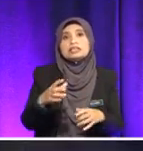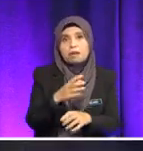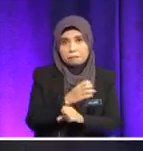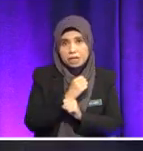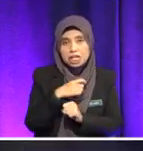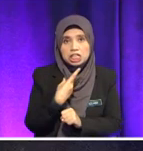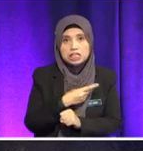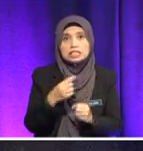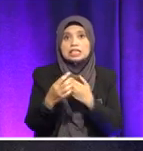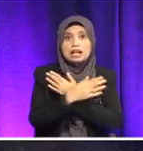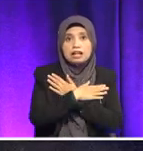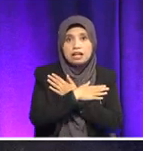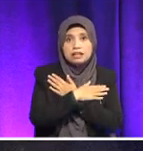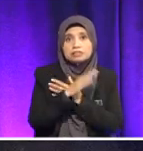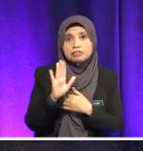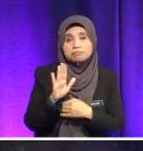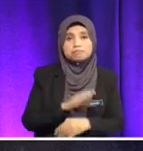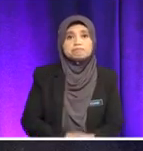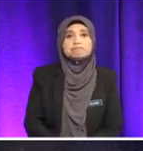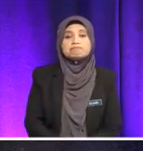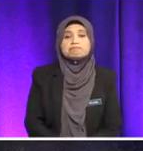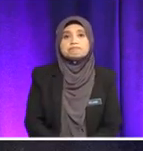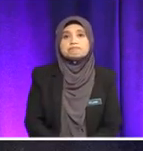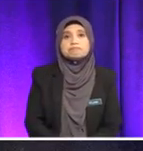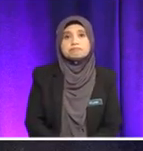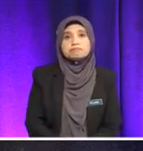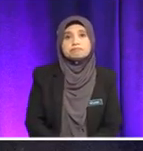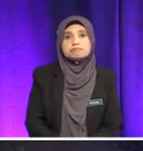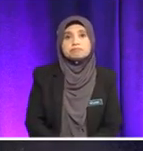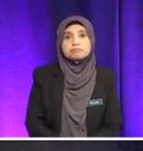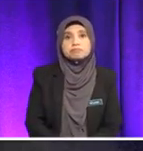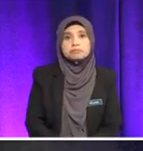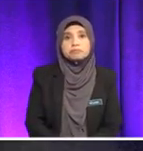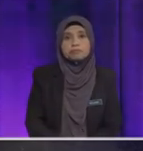yang di rumah jangan ke mana-mana kembali seperti ini KPM